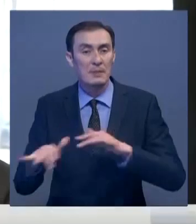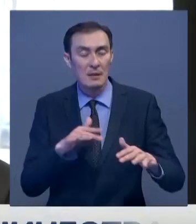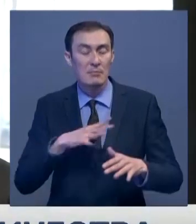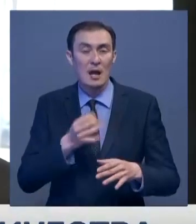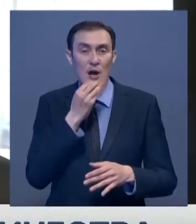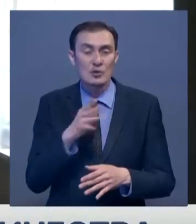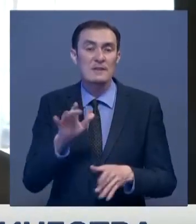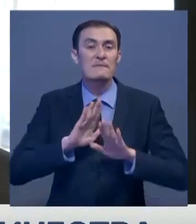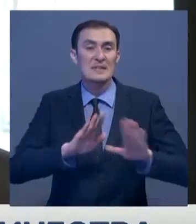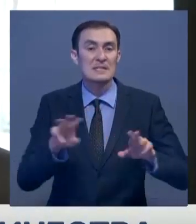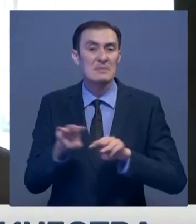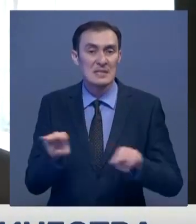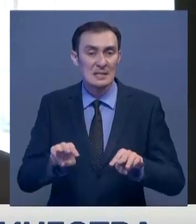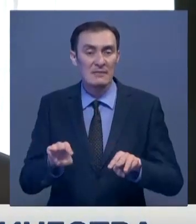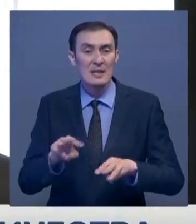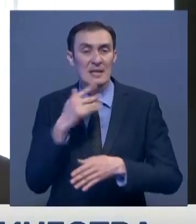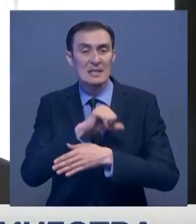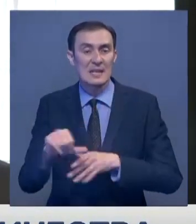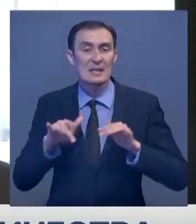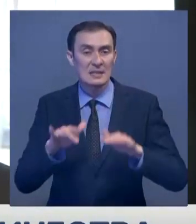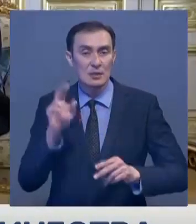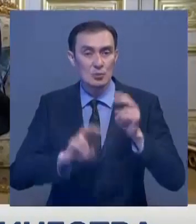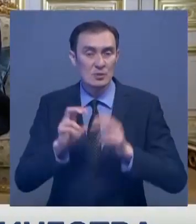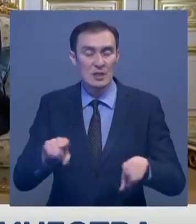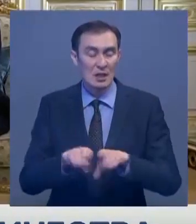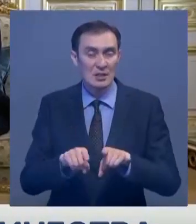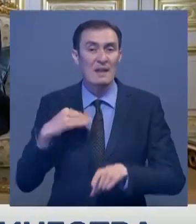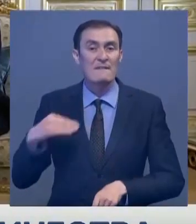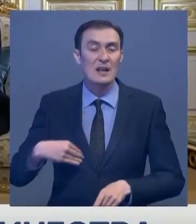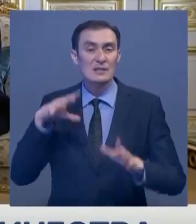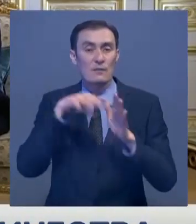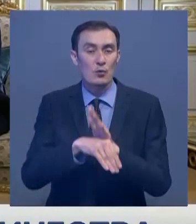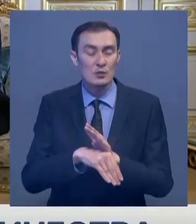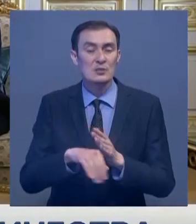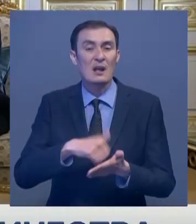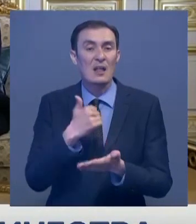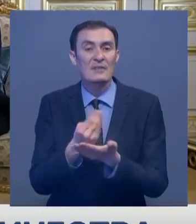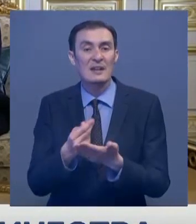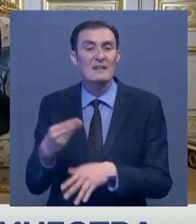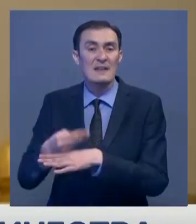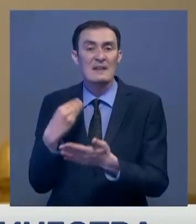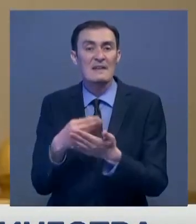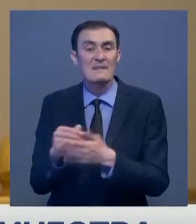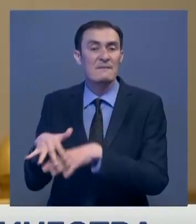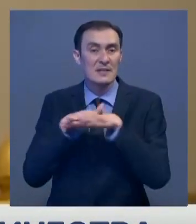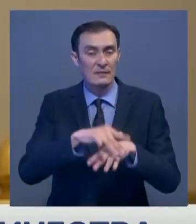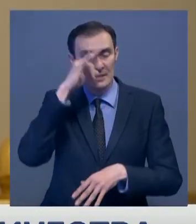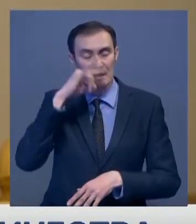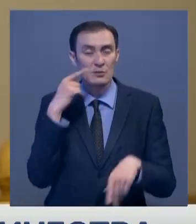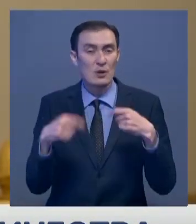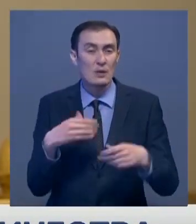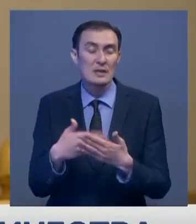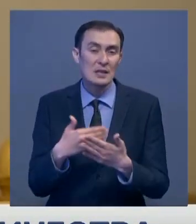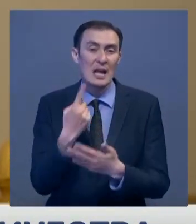компаниями и вице-министрами иностранных дел и индустрии. Франция входит в число главных инвесторов в казахстанскую экономику. В